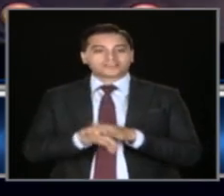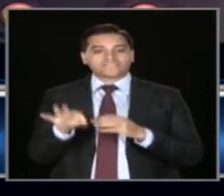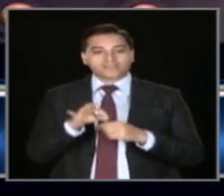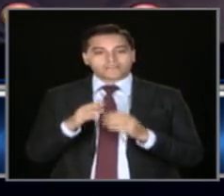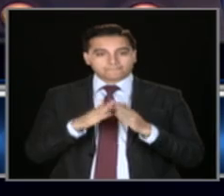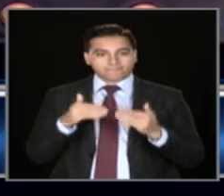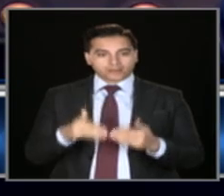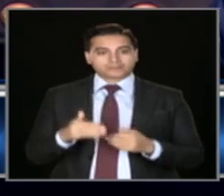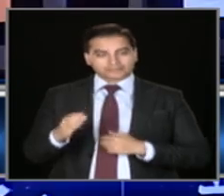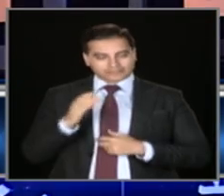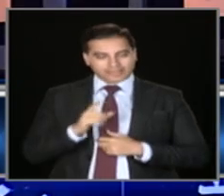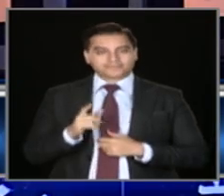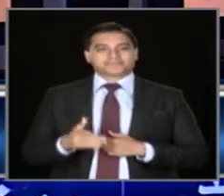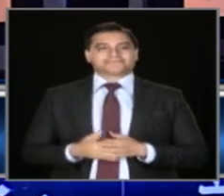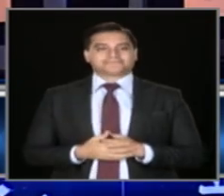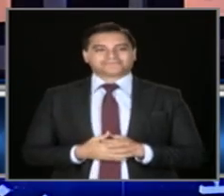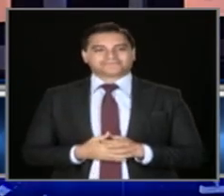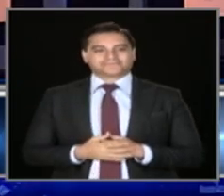الله. ميدو، إجابة صحيحة.